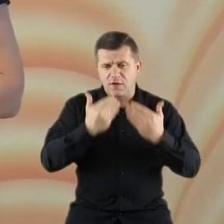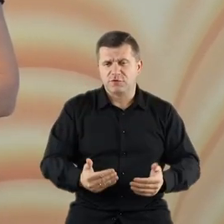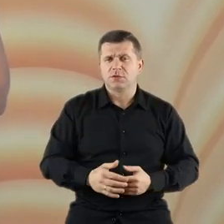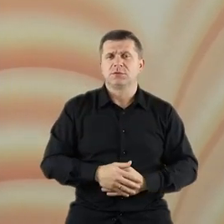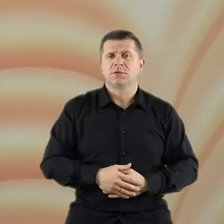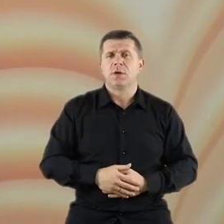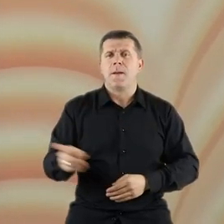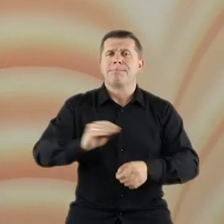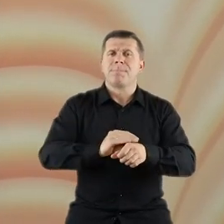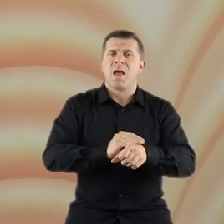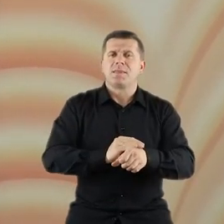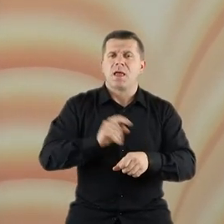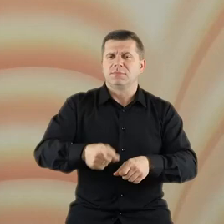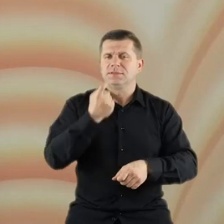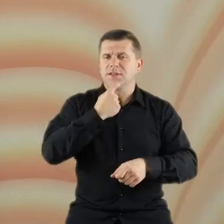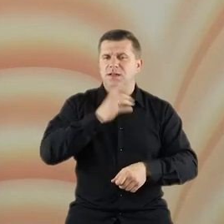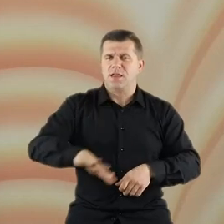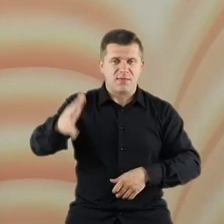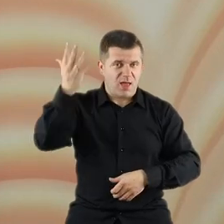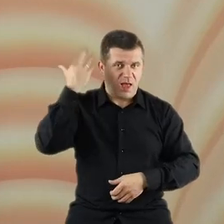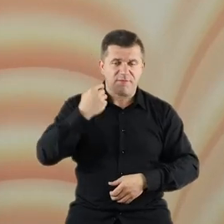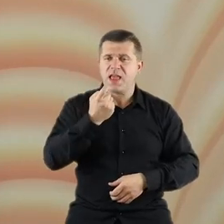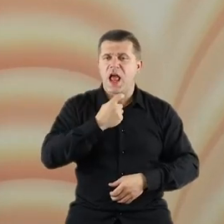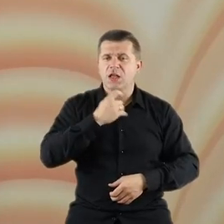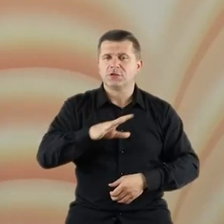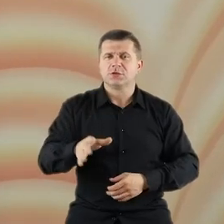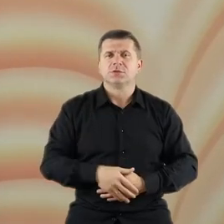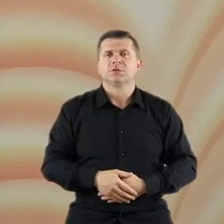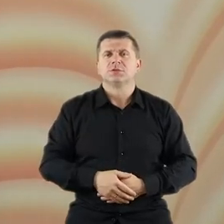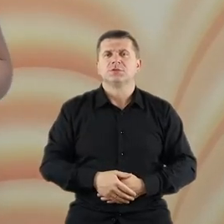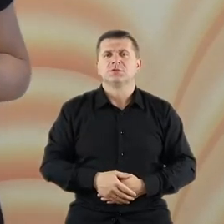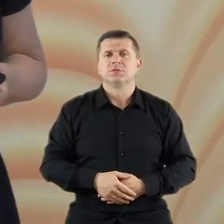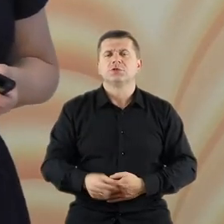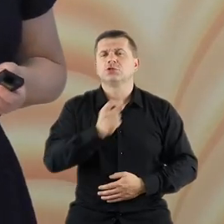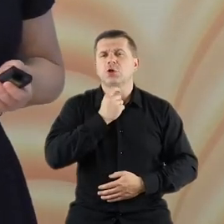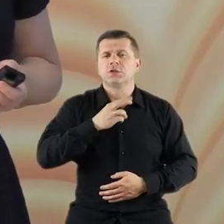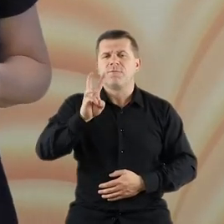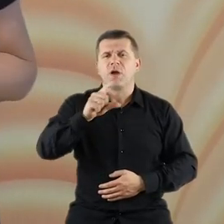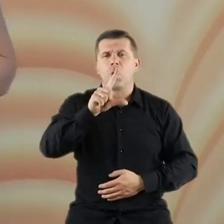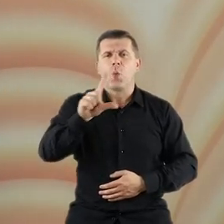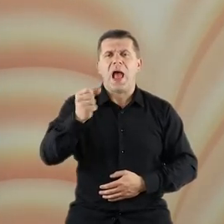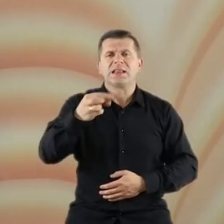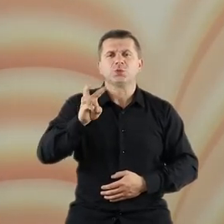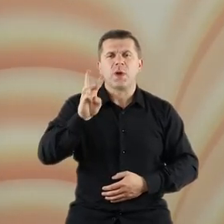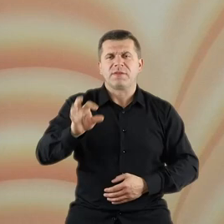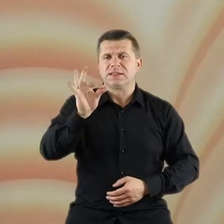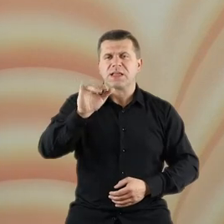jeśli chodzi o materiał z kielecczyzny z dawnej kielecczyzny to jest ksiądz Władysław siarkowski